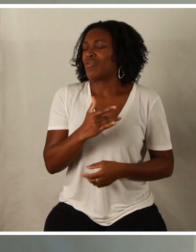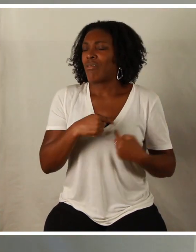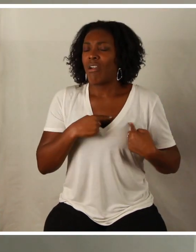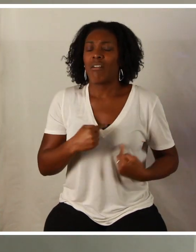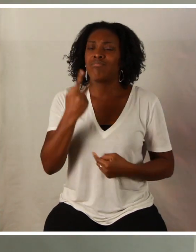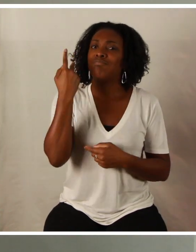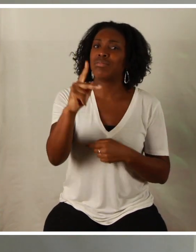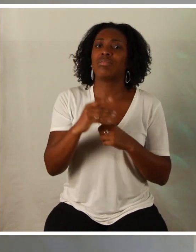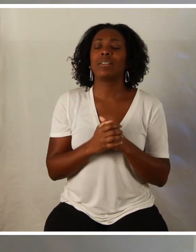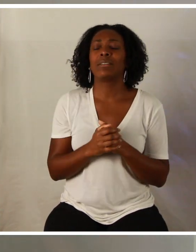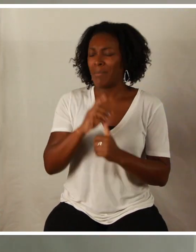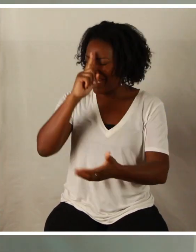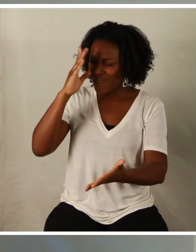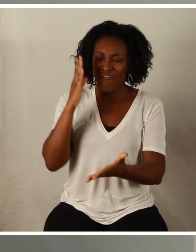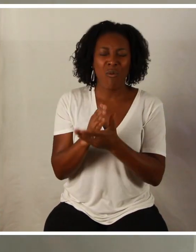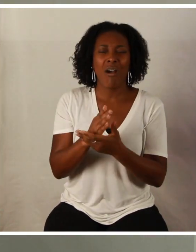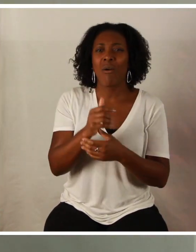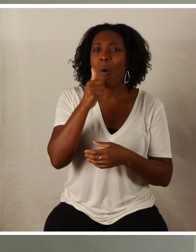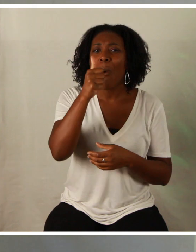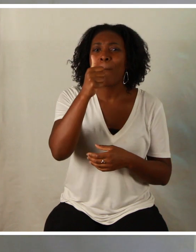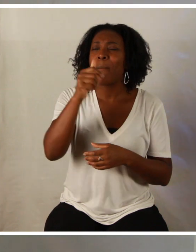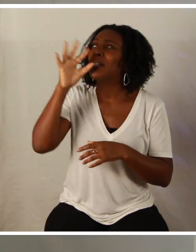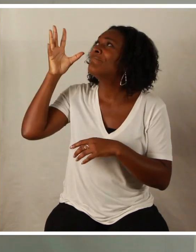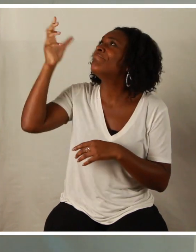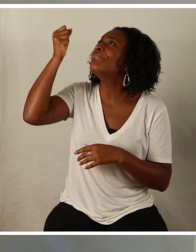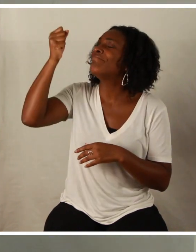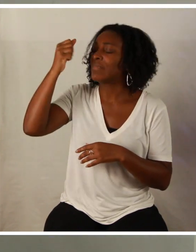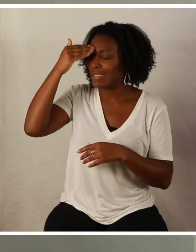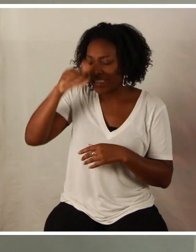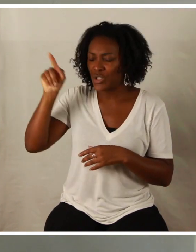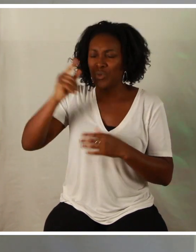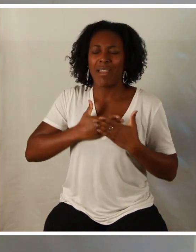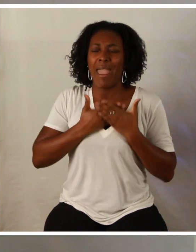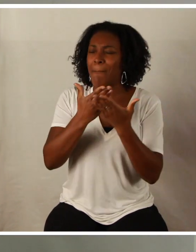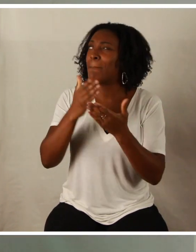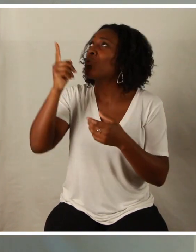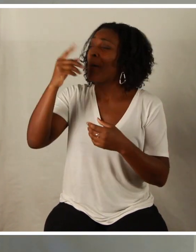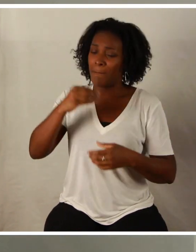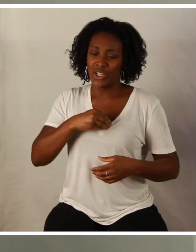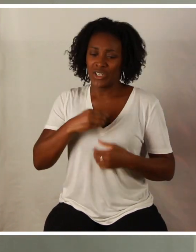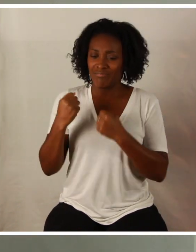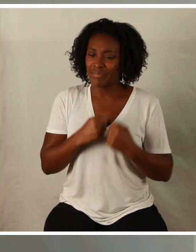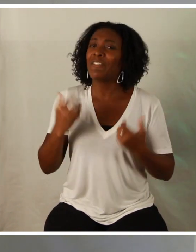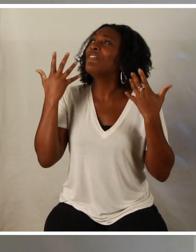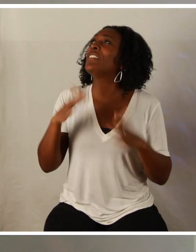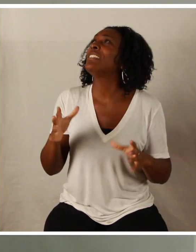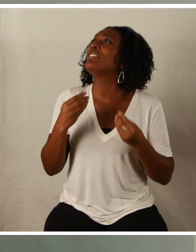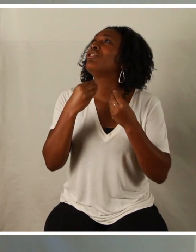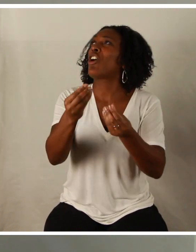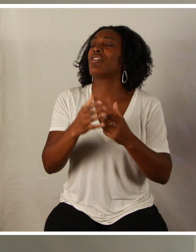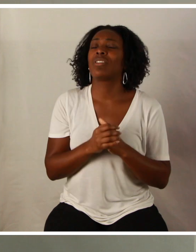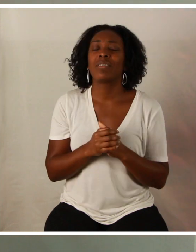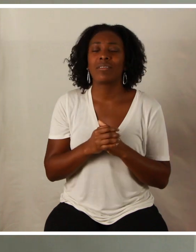cœur. Seigneur, que par la foi, ils puissent saisir que tu es le Dieu qui les aime, qui pardonne leurs péchés et qui restaure toutes